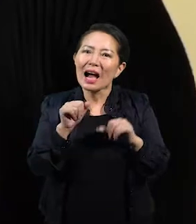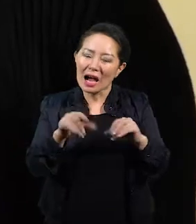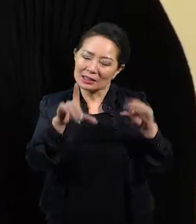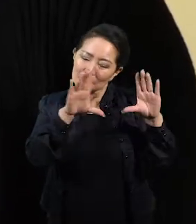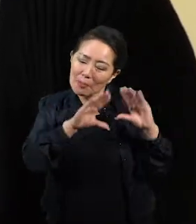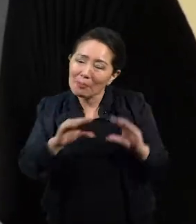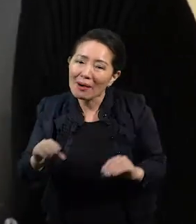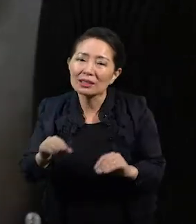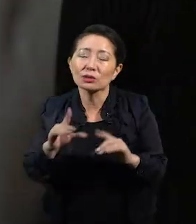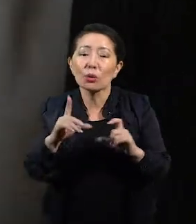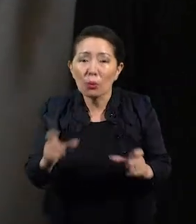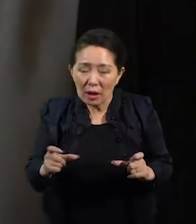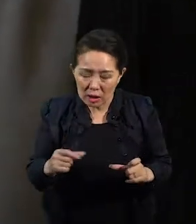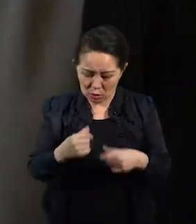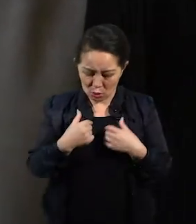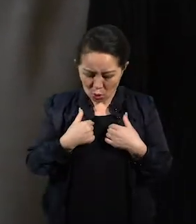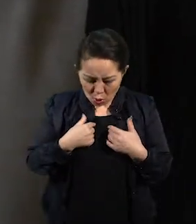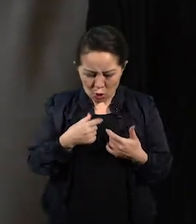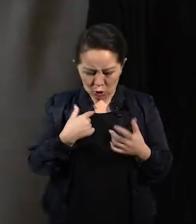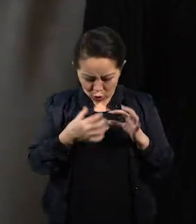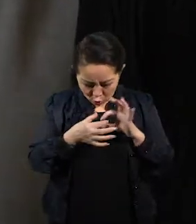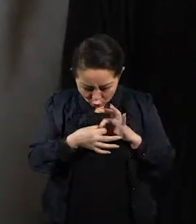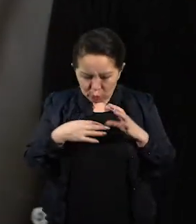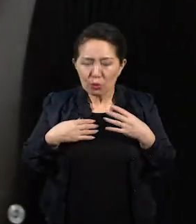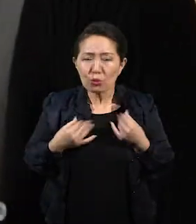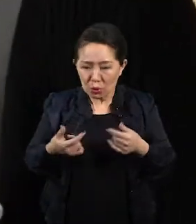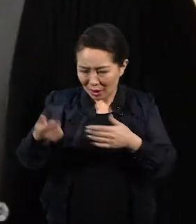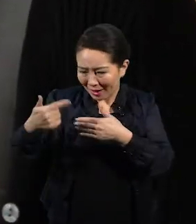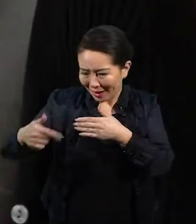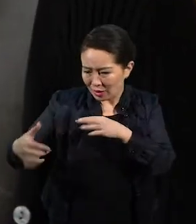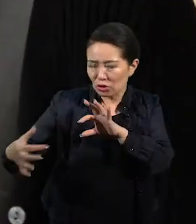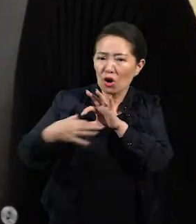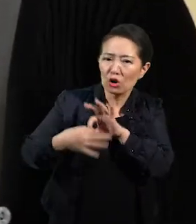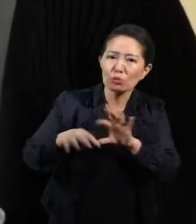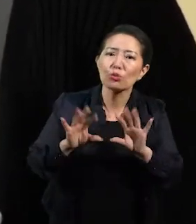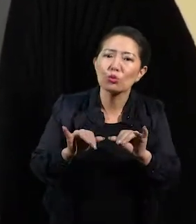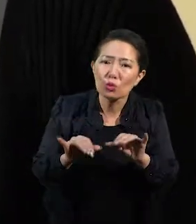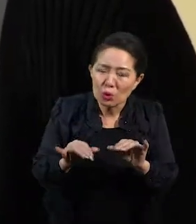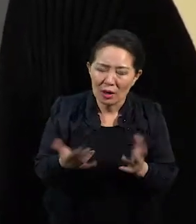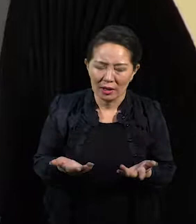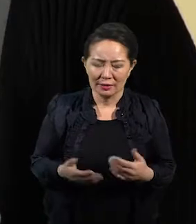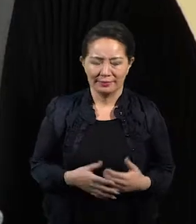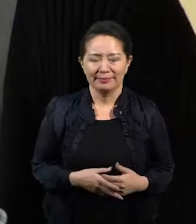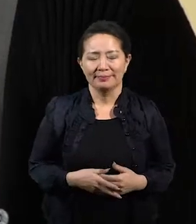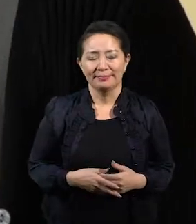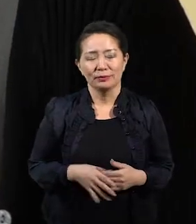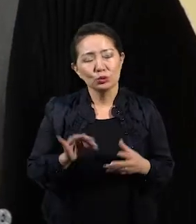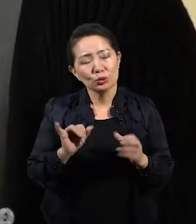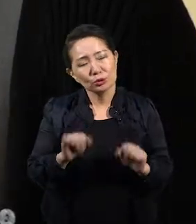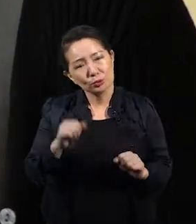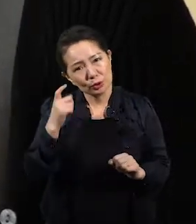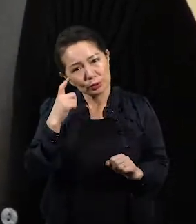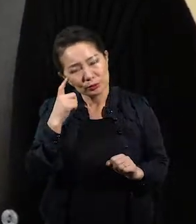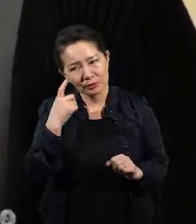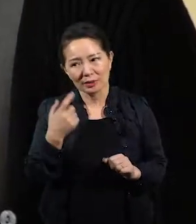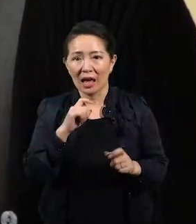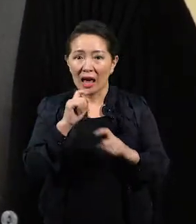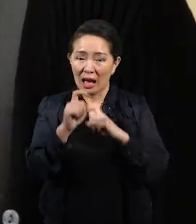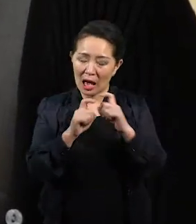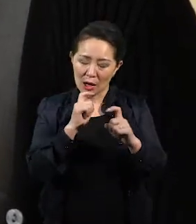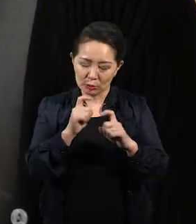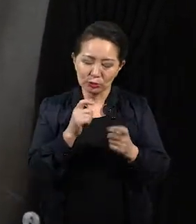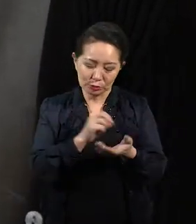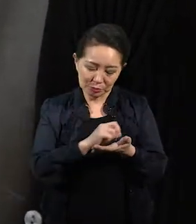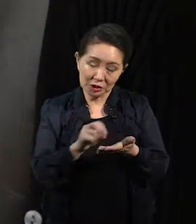яавал багасгаж болох юм бэ? Өөрөө шалтгааллах зүйл юу вэ? Хүнлэнгөө шалтгааллах одоо үйл ажиллагаанууд юу хийвэл болох вэ гэдэгтэр